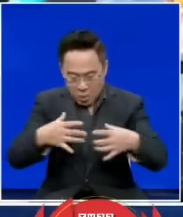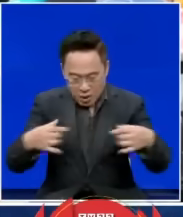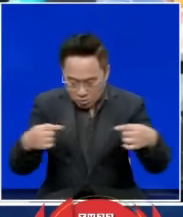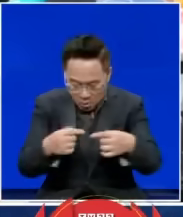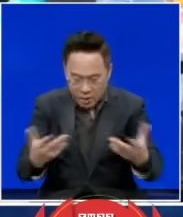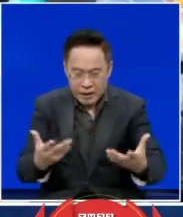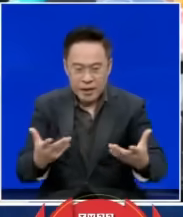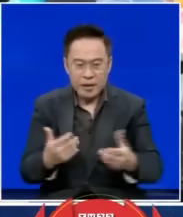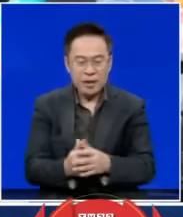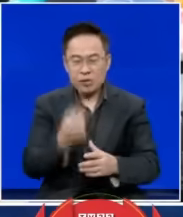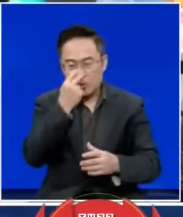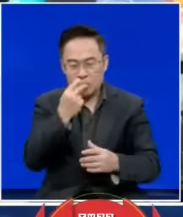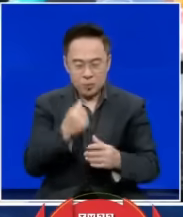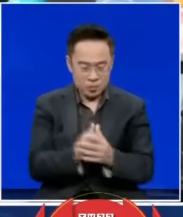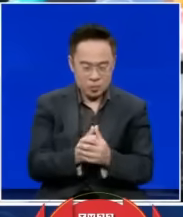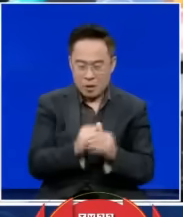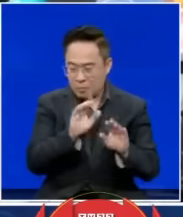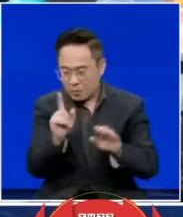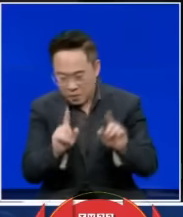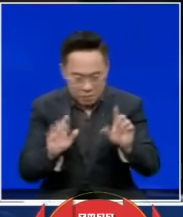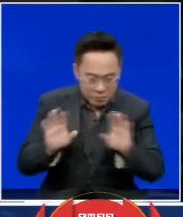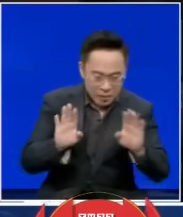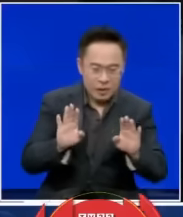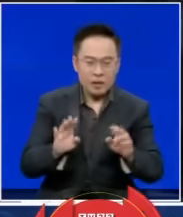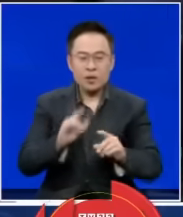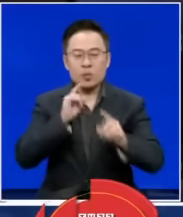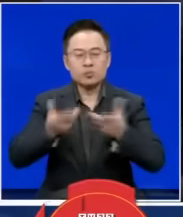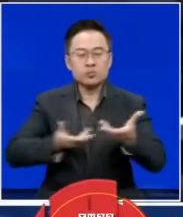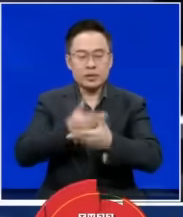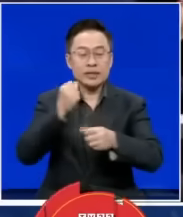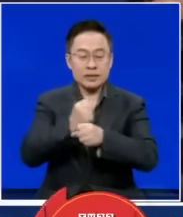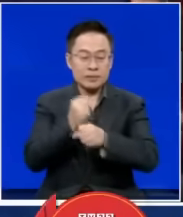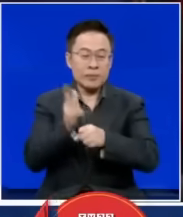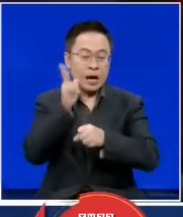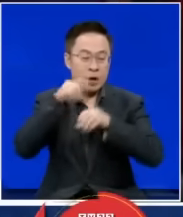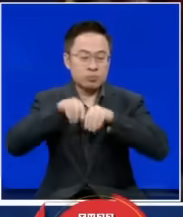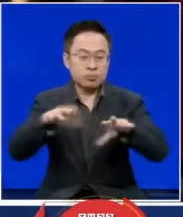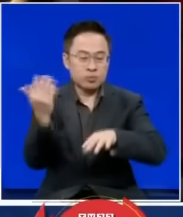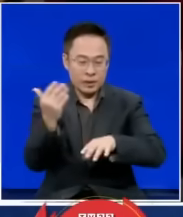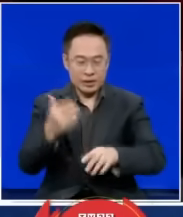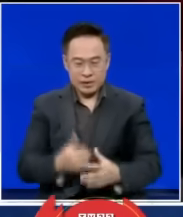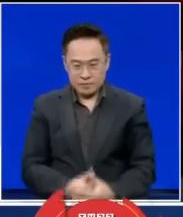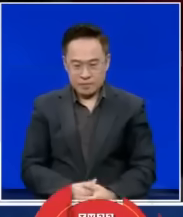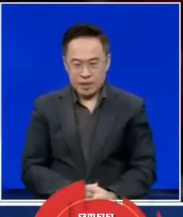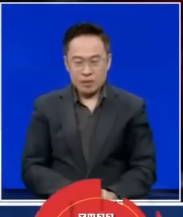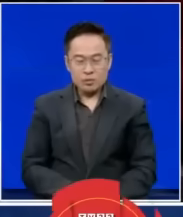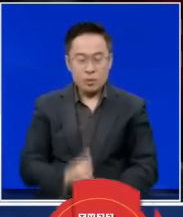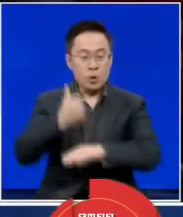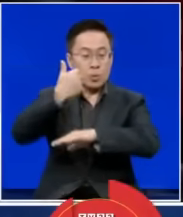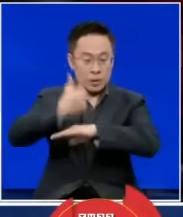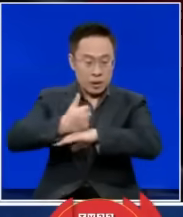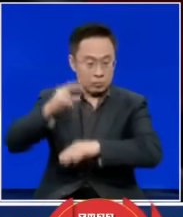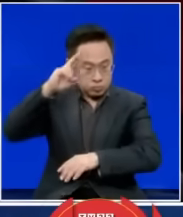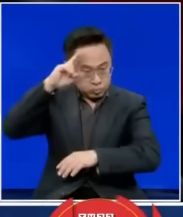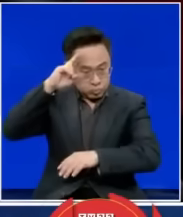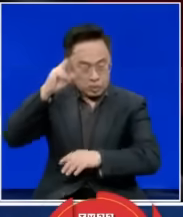เออมันมีเปอร์เซ็นต์ไปออกโผตรงไหนมากกว่ากันเนี่ยนะทีนี้เรื่องการมองว่าคุณหมอชนน่านกับรัฐมนตรีสุทินเนี่ยทำหน้าที่ในส